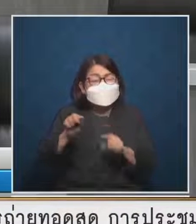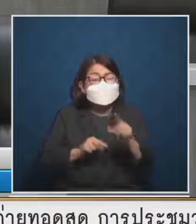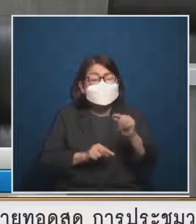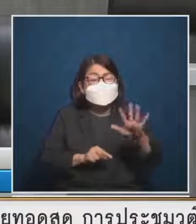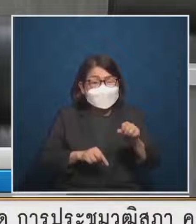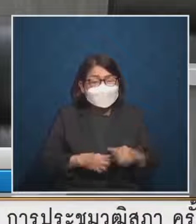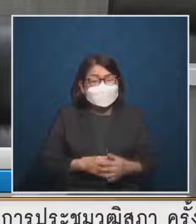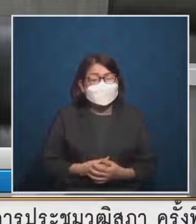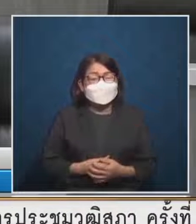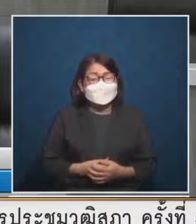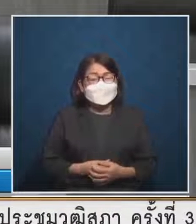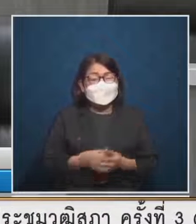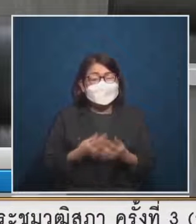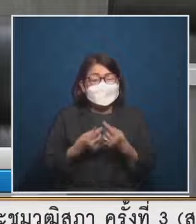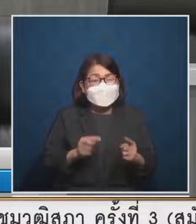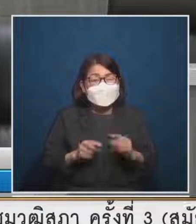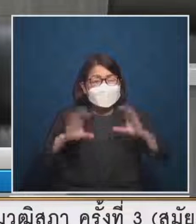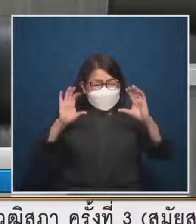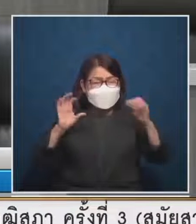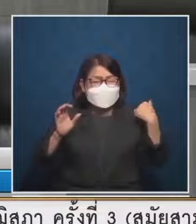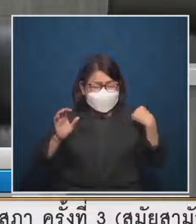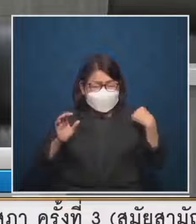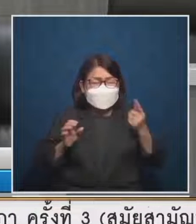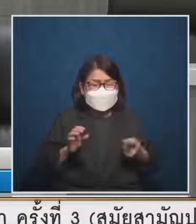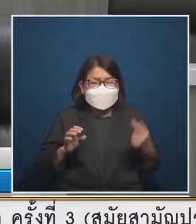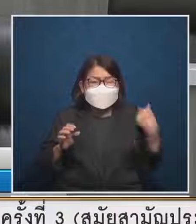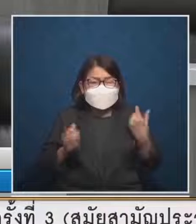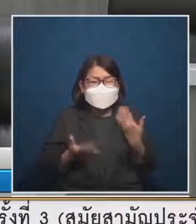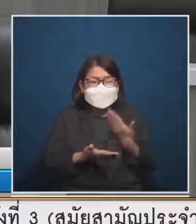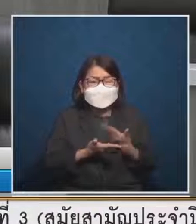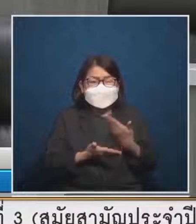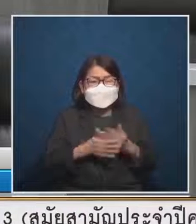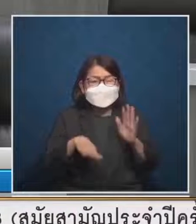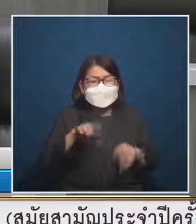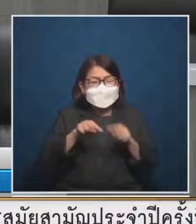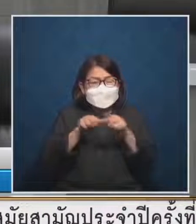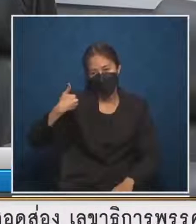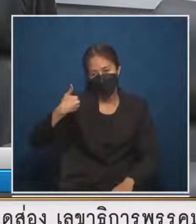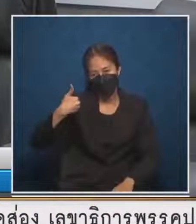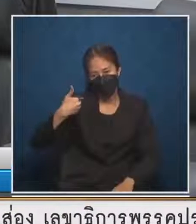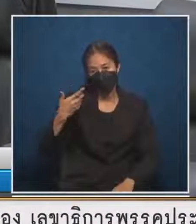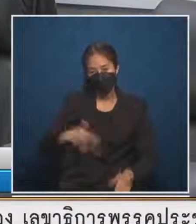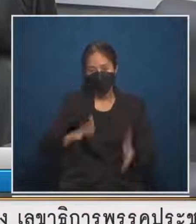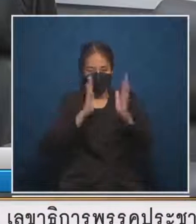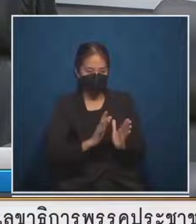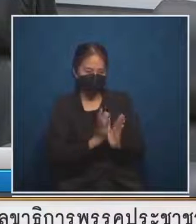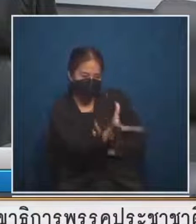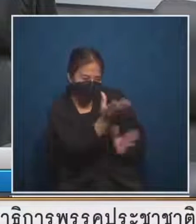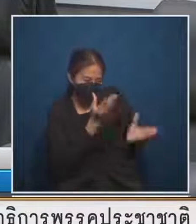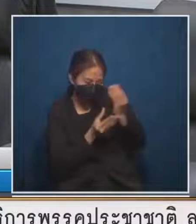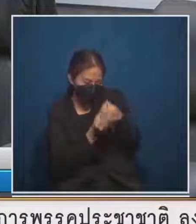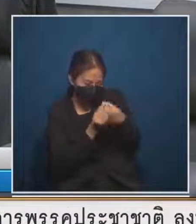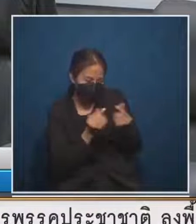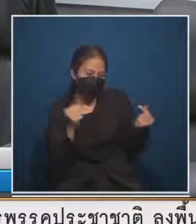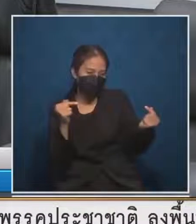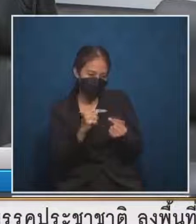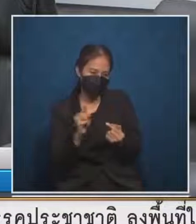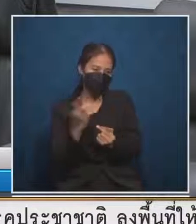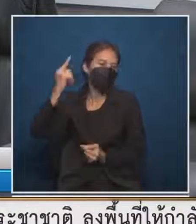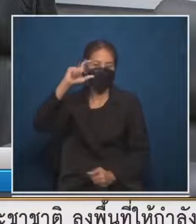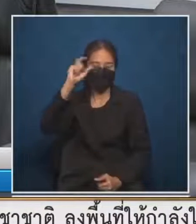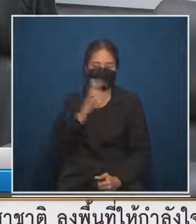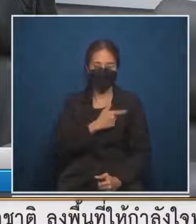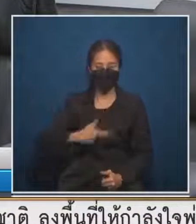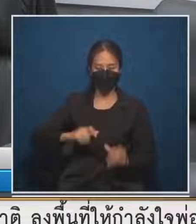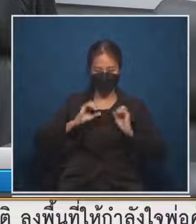ณ 25% แสดงว่ารัฐจะต้องมีเงินอีก 75% สำหรับดูแลเด็กอีก3ล้านคน ใช้ศาสตร์ของพระเจ้าอยู่หัวรัชกาลที่ 9, 9นั่น